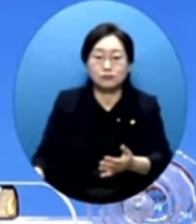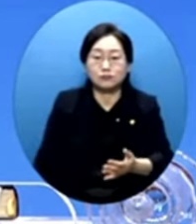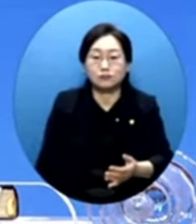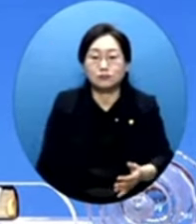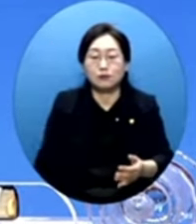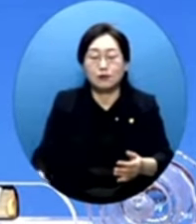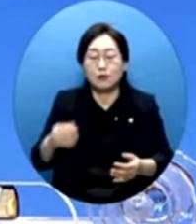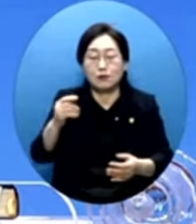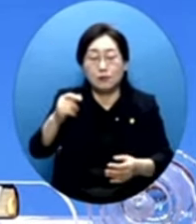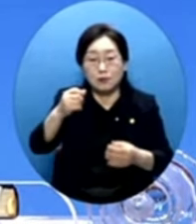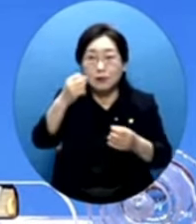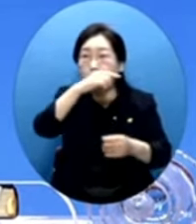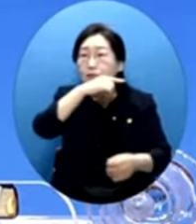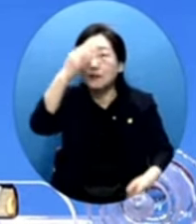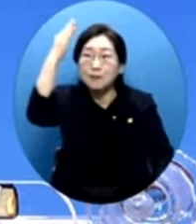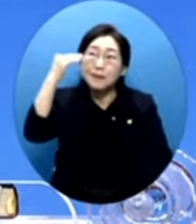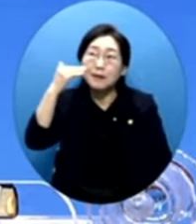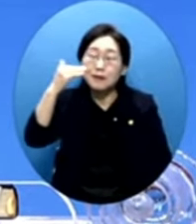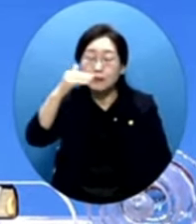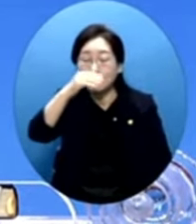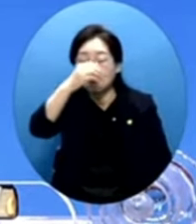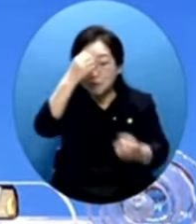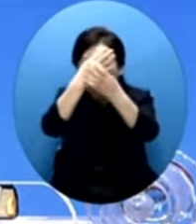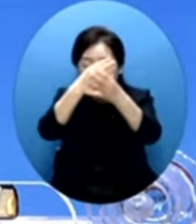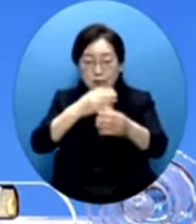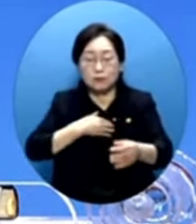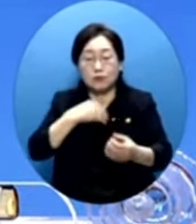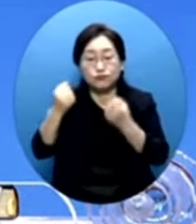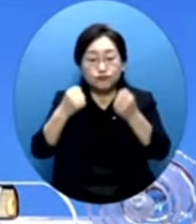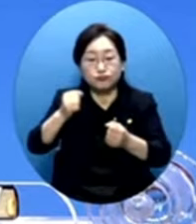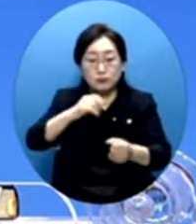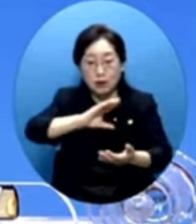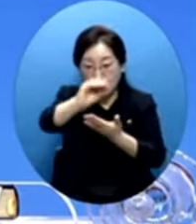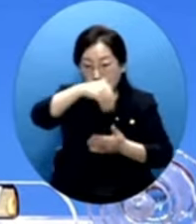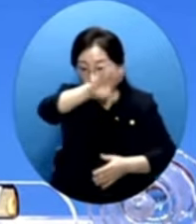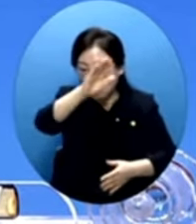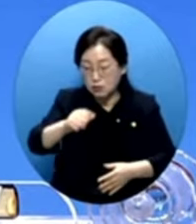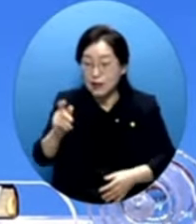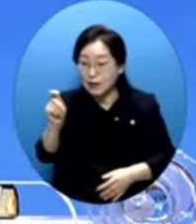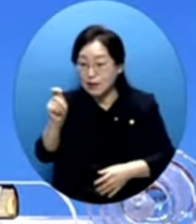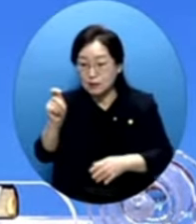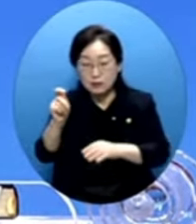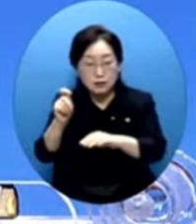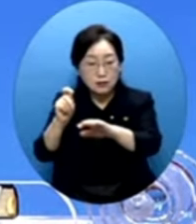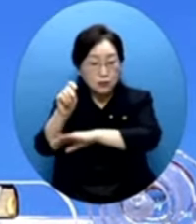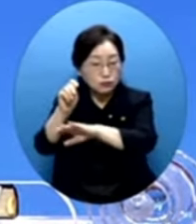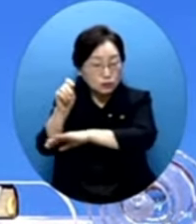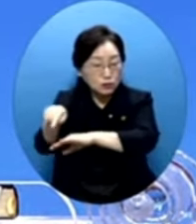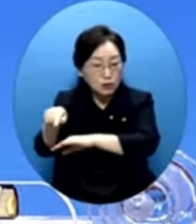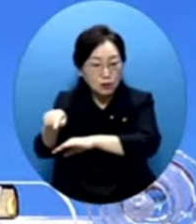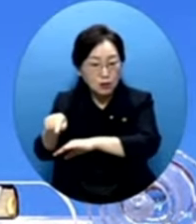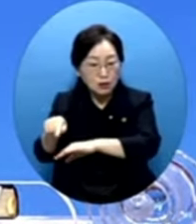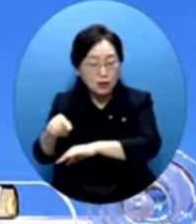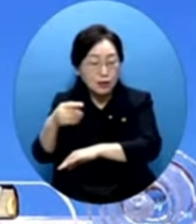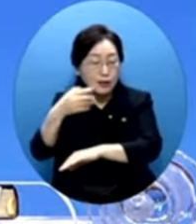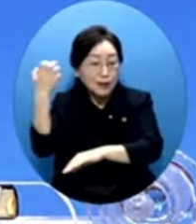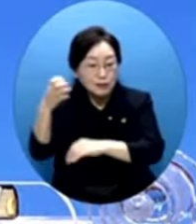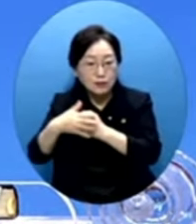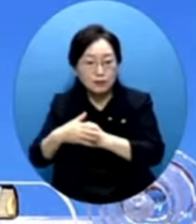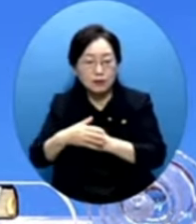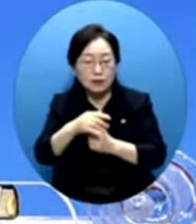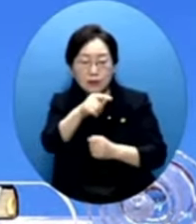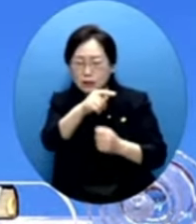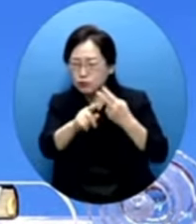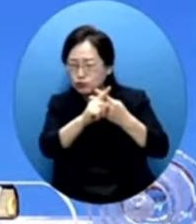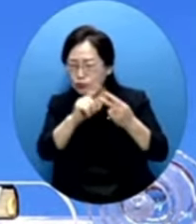신호동에 밖에서 떠났는데 택시 원자가 차가 부서진 걸 갖다가 배상 받으려고 중학생들이 배상을